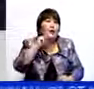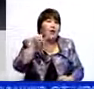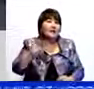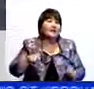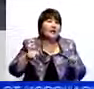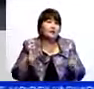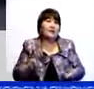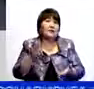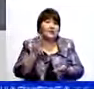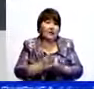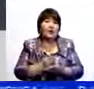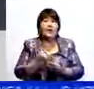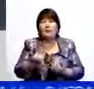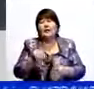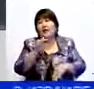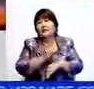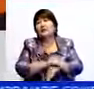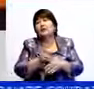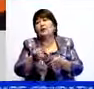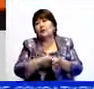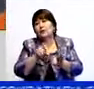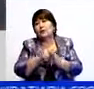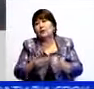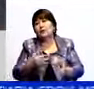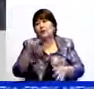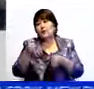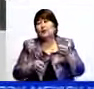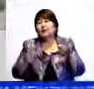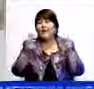подозреваемых взяты под стражу. По данному факту проводится досудебное расследование.